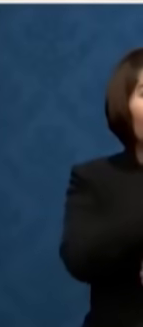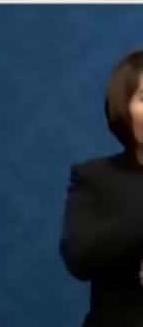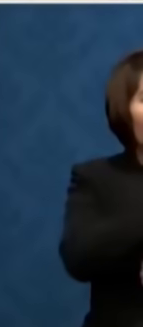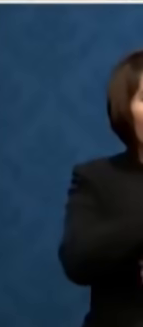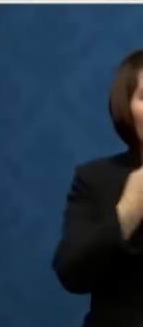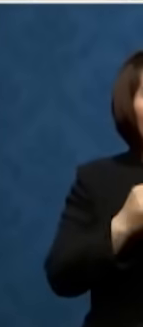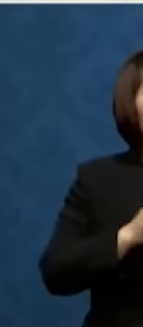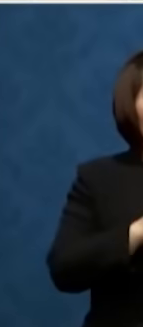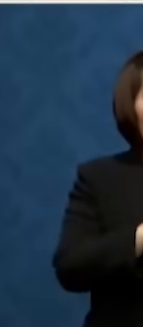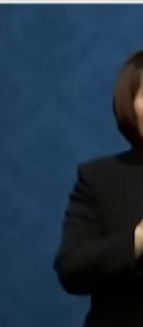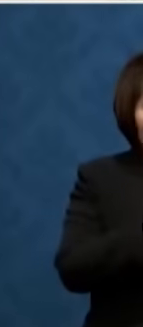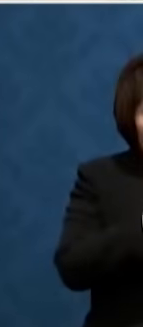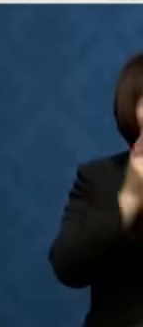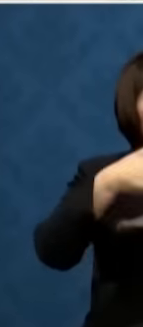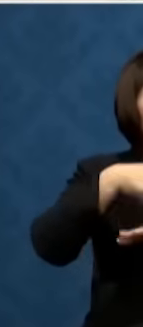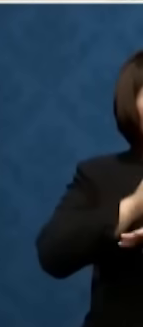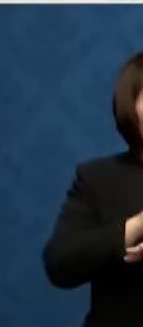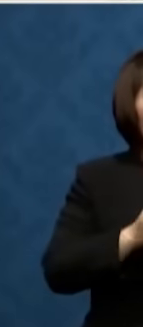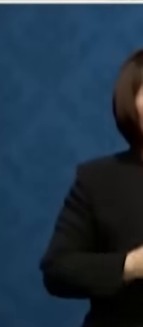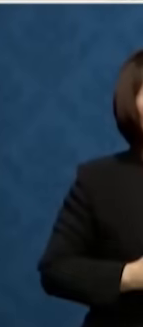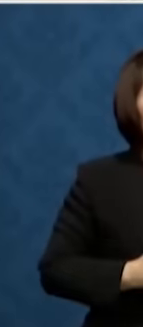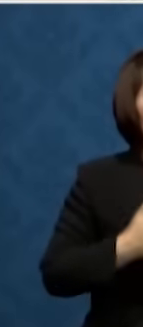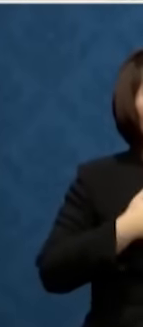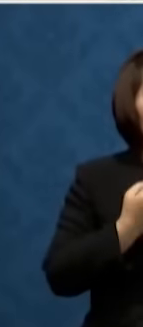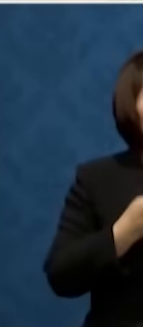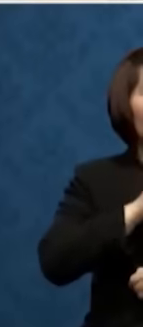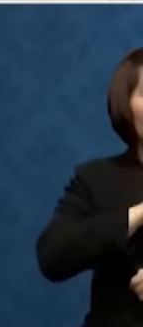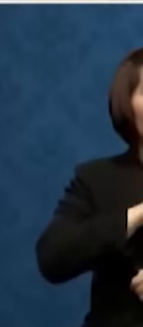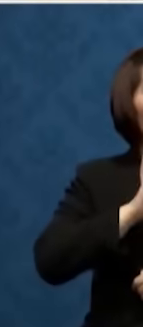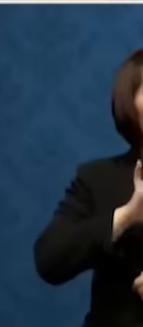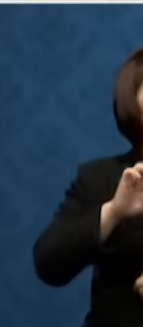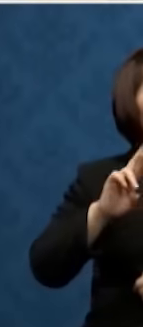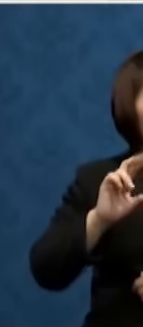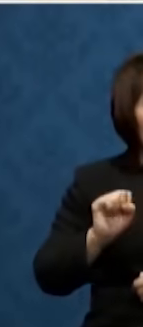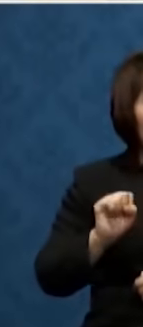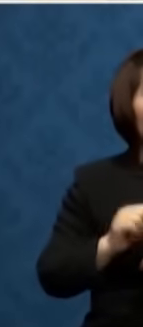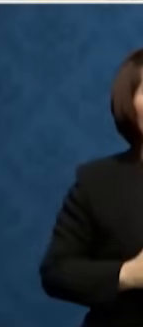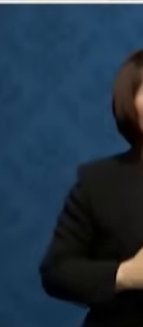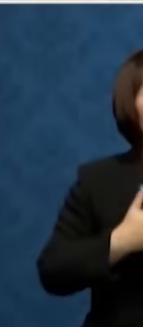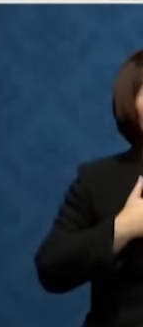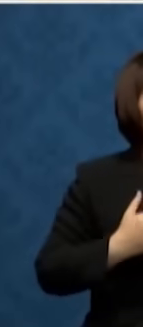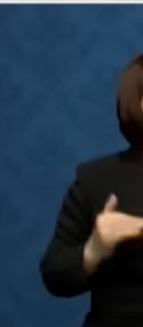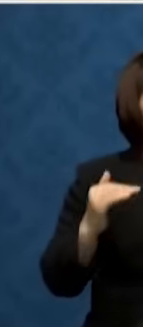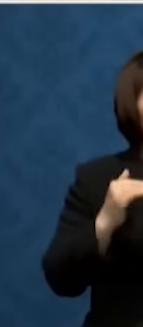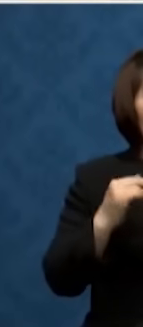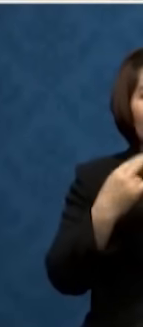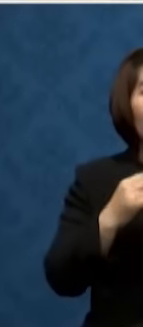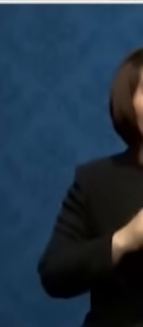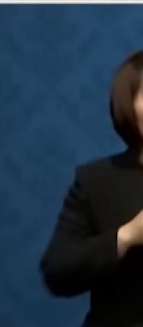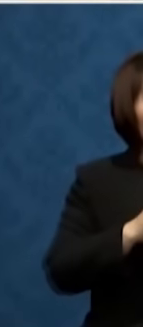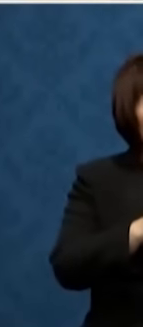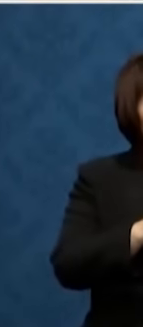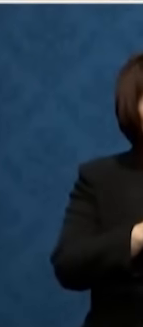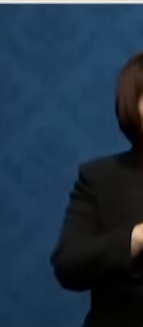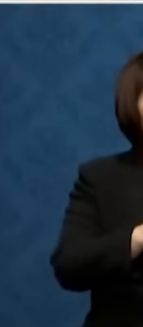ลับเรียนท่านประธานที่เคารพกระผมนายสุทินคลังแสงขอใช้สิทธิ์เสนอชื่อบุคคล